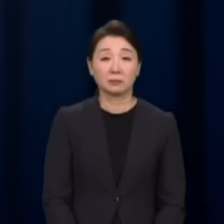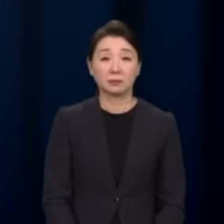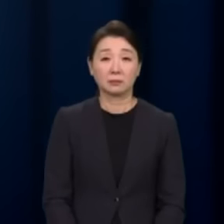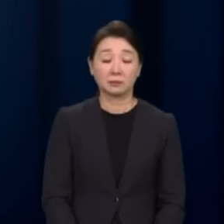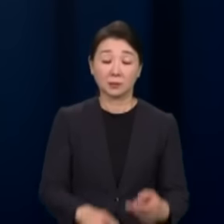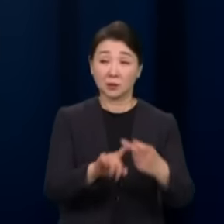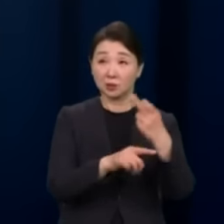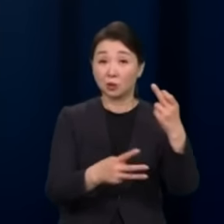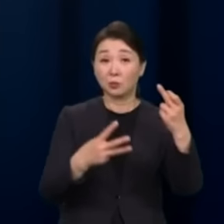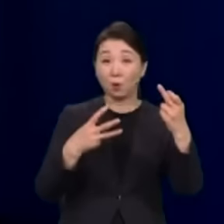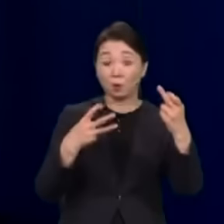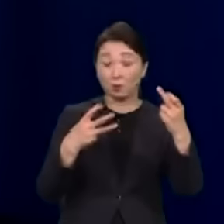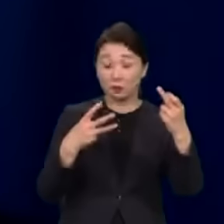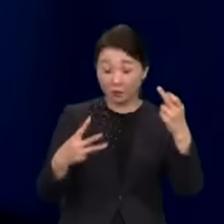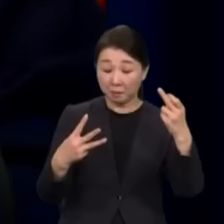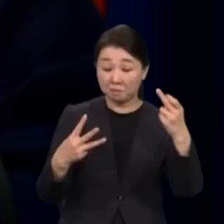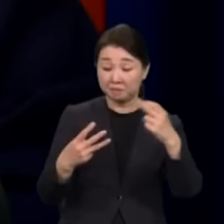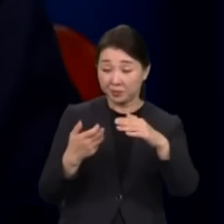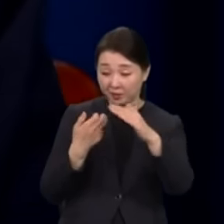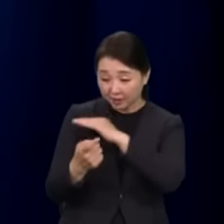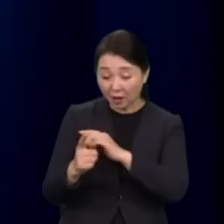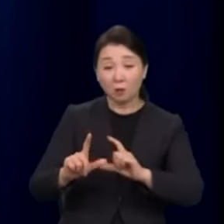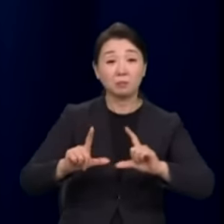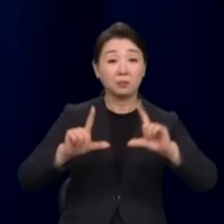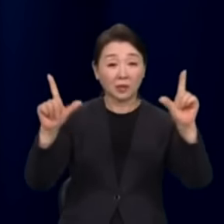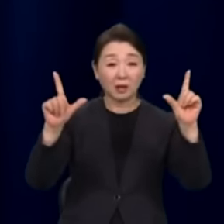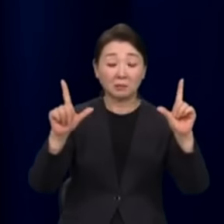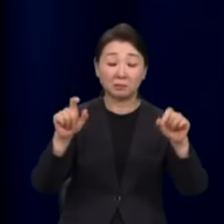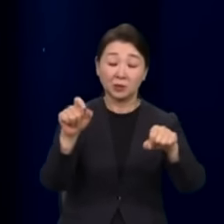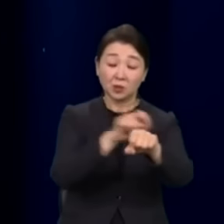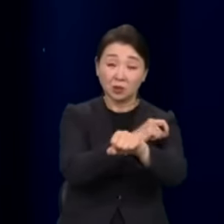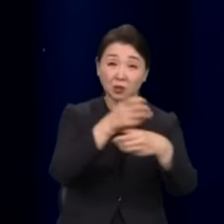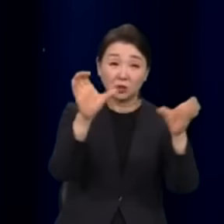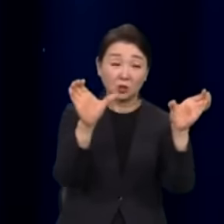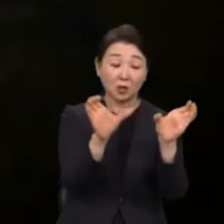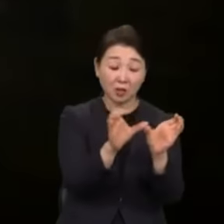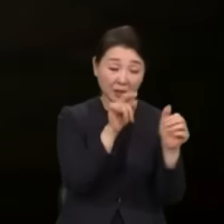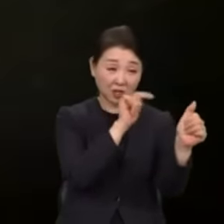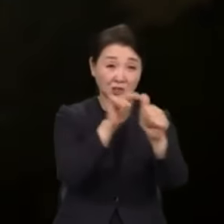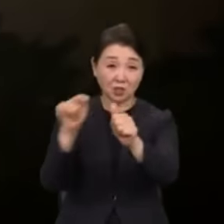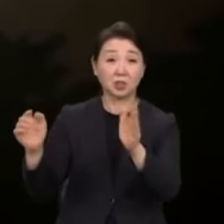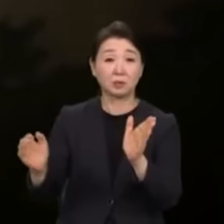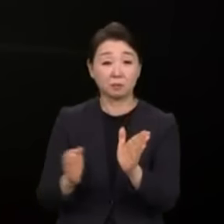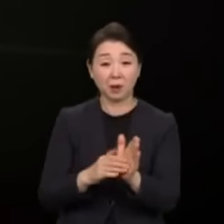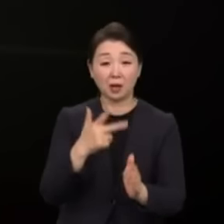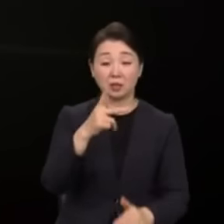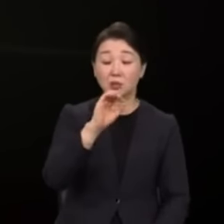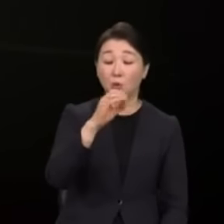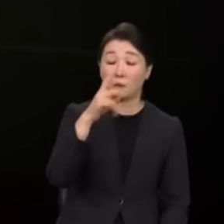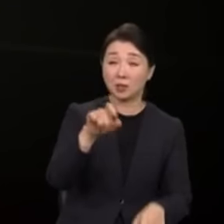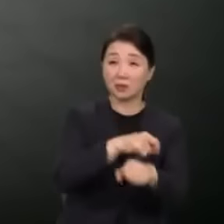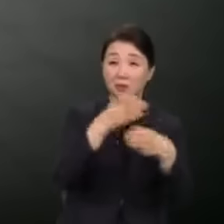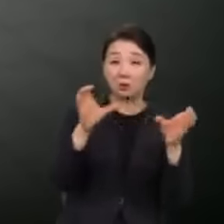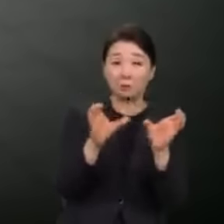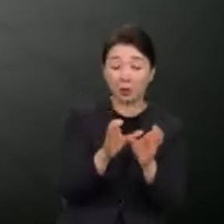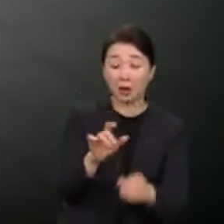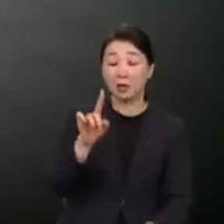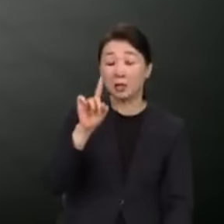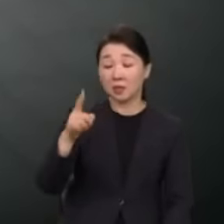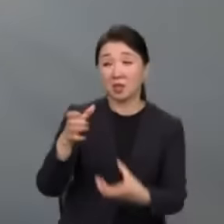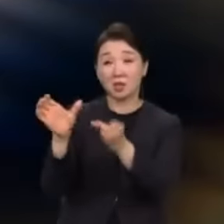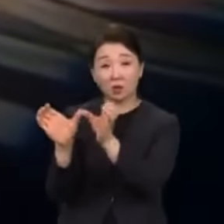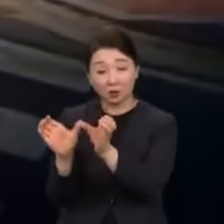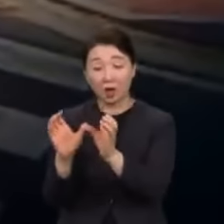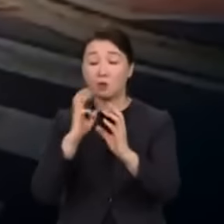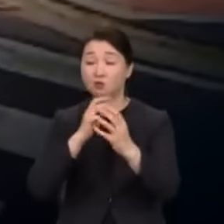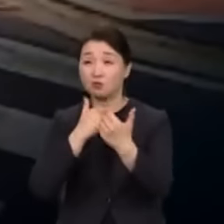12월 3일 계엄 당일 특전사 각 여단의 지시가 떨어졌습니다. 707 특전단과 1공수여단은